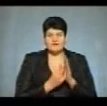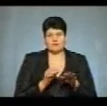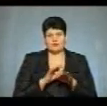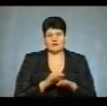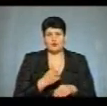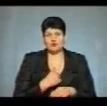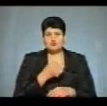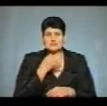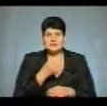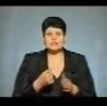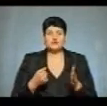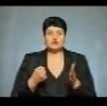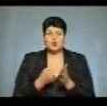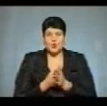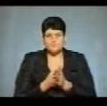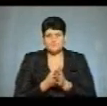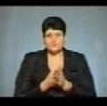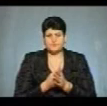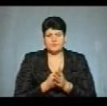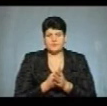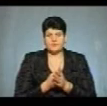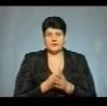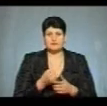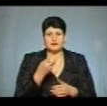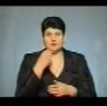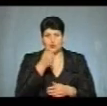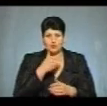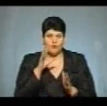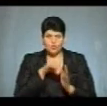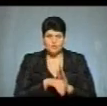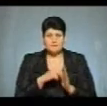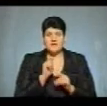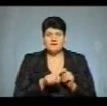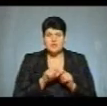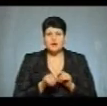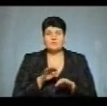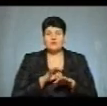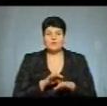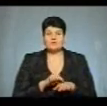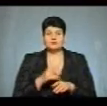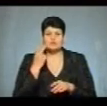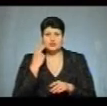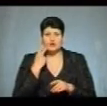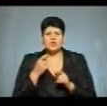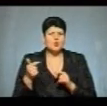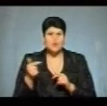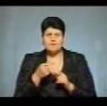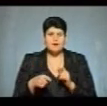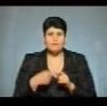хочу сказати, що до 2013 року включно перевірки проводились регулярно. І грубих порушень